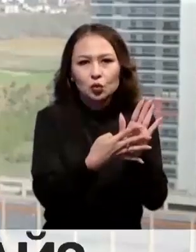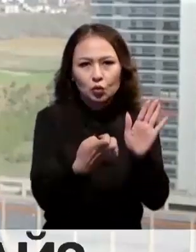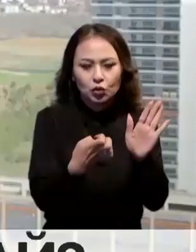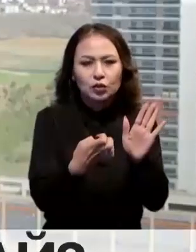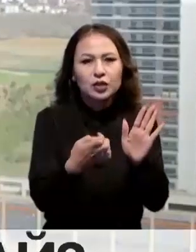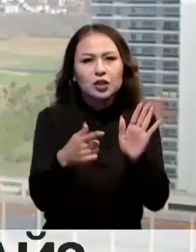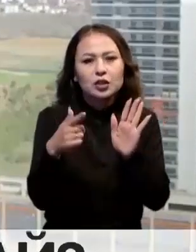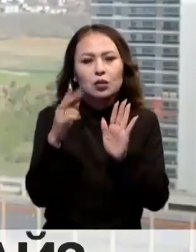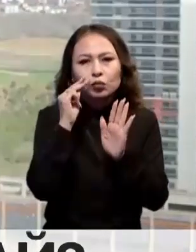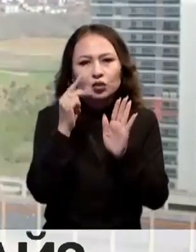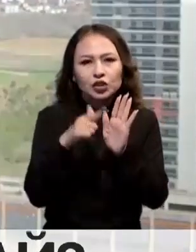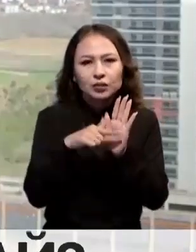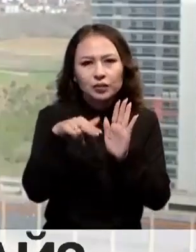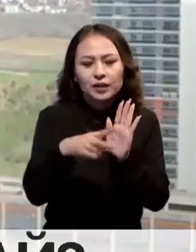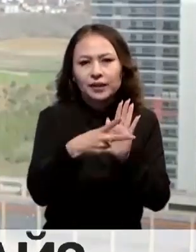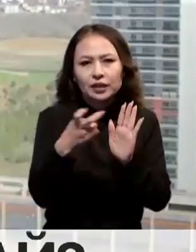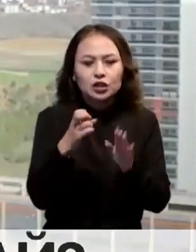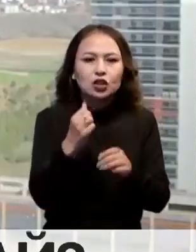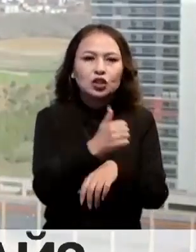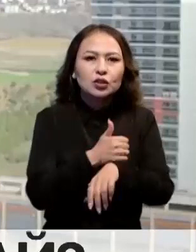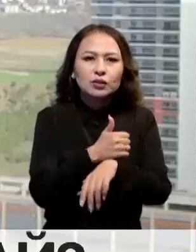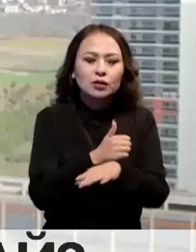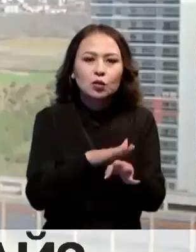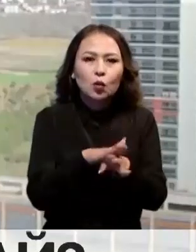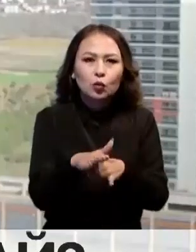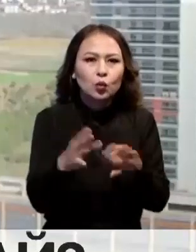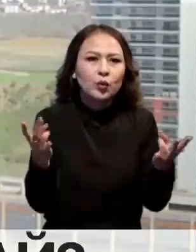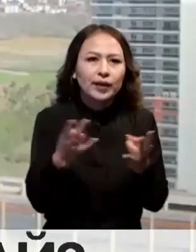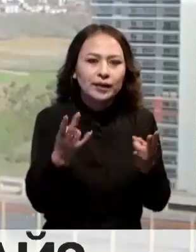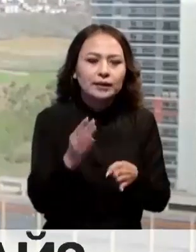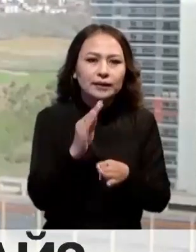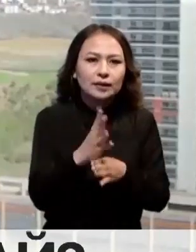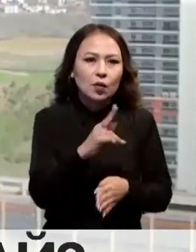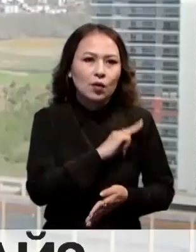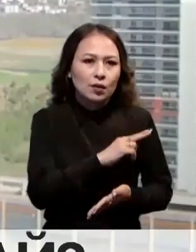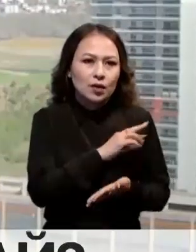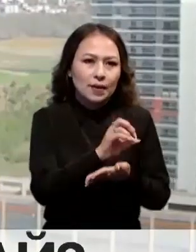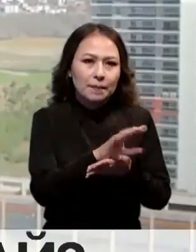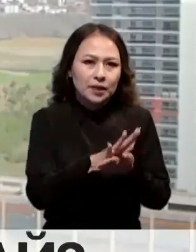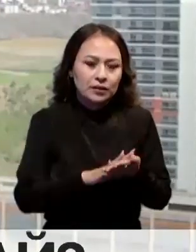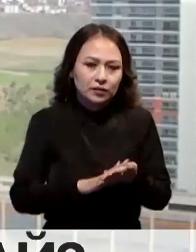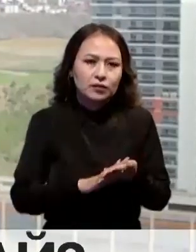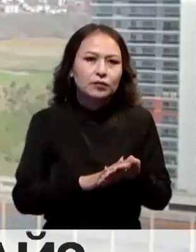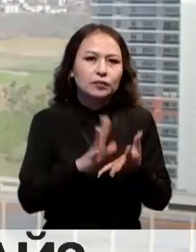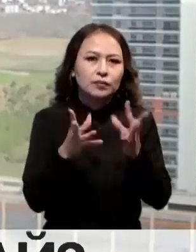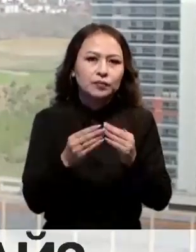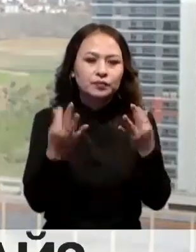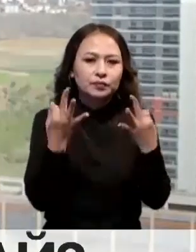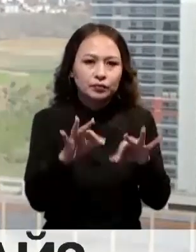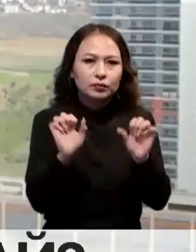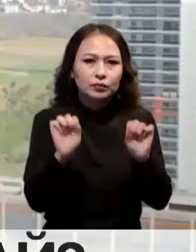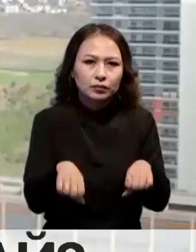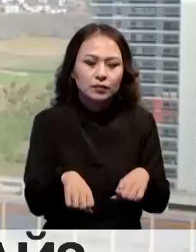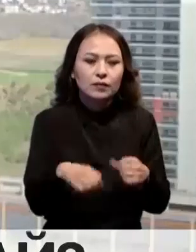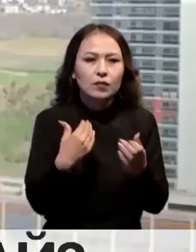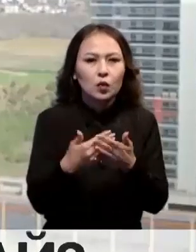кісілер 7200 жұмыс күндерін толтыру керек. Дегенмен еңбек өтілін жалғастырғысы келетіндерге жұмысын жалғастыруға мүмкіндік